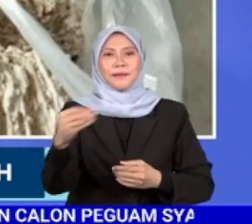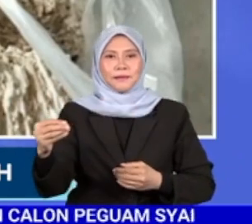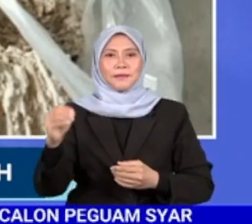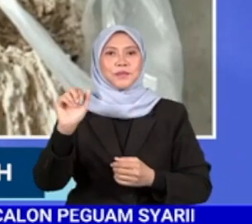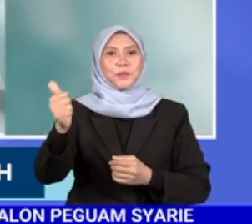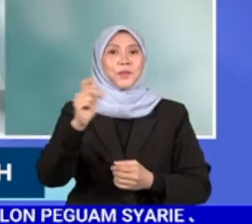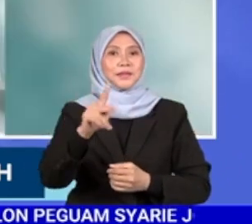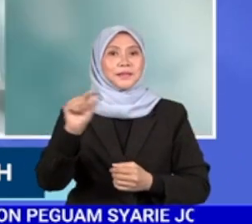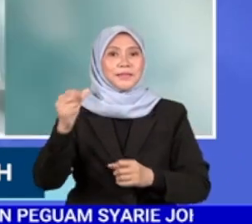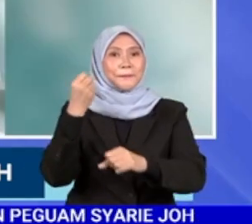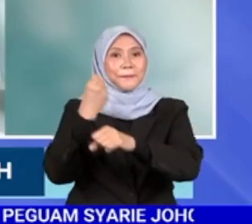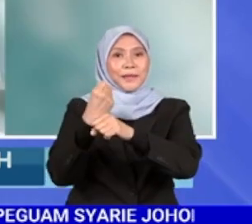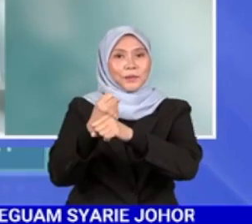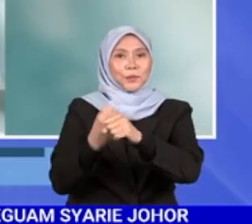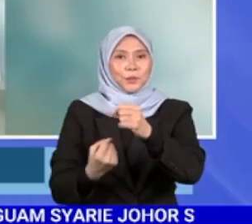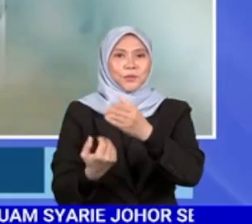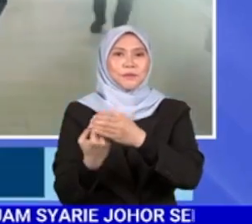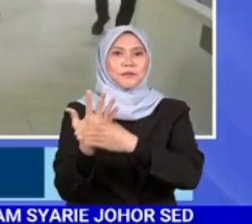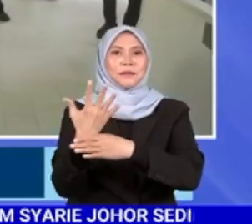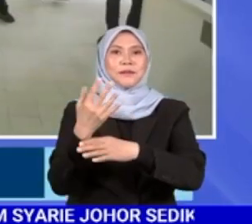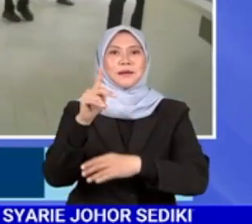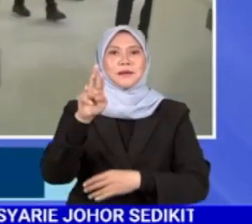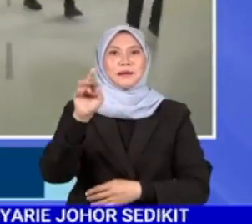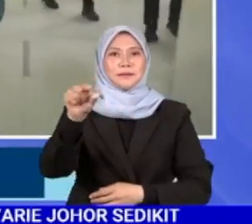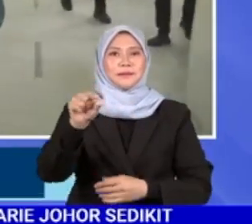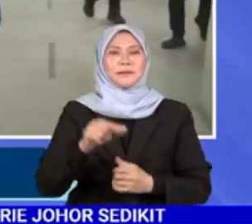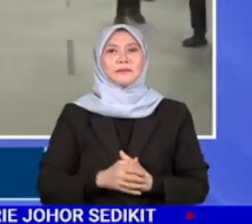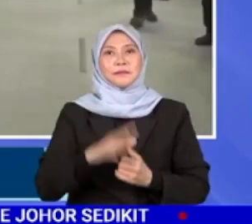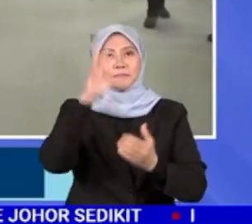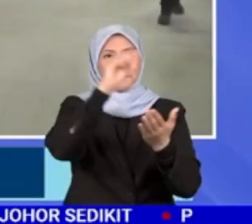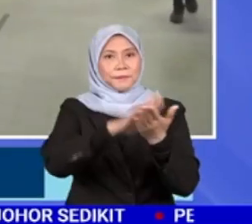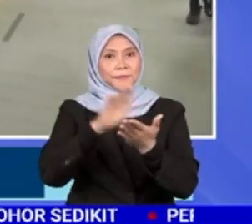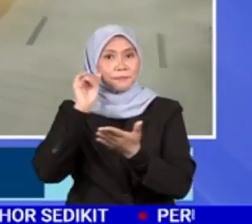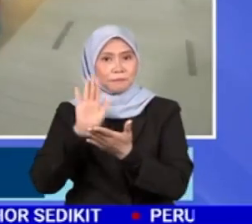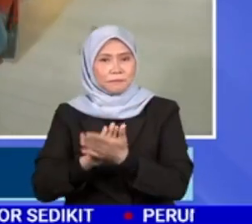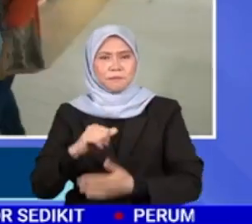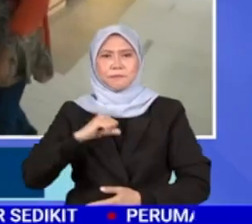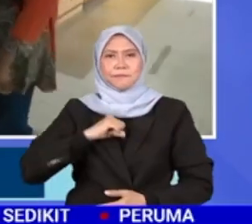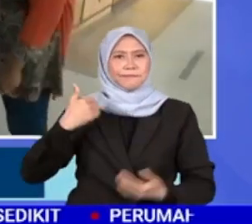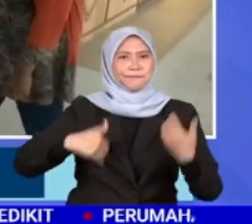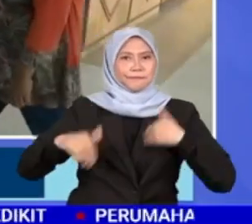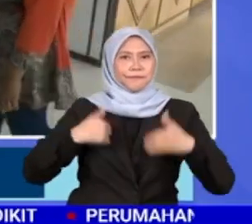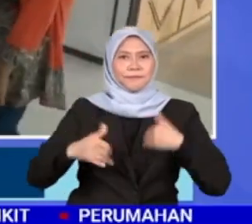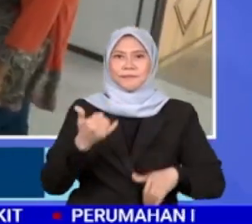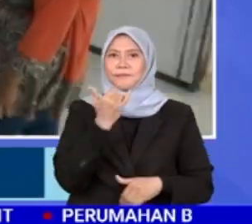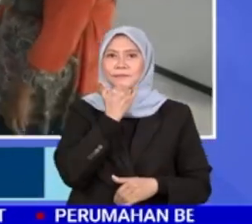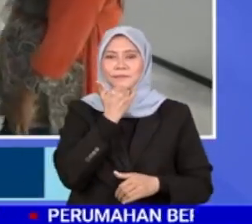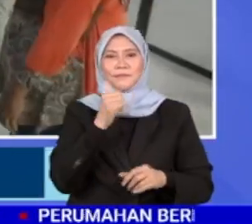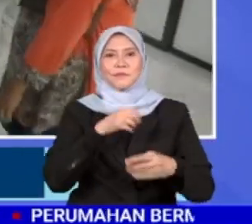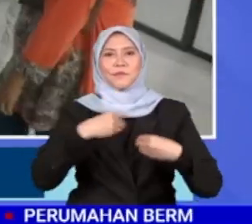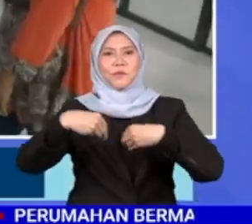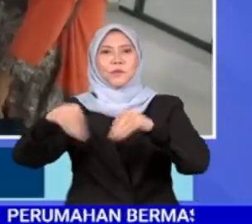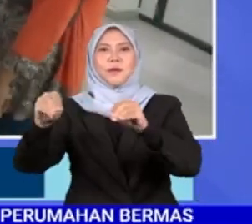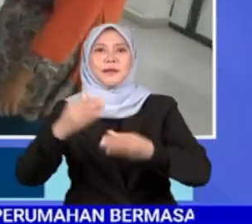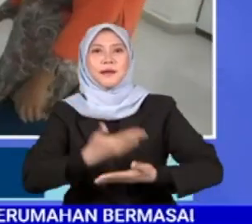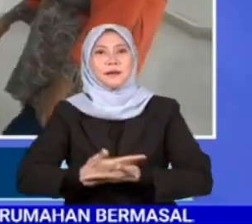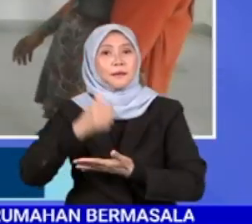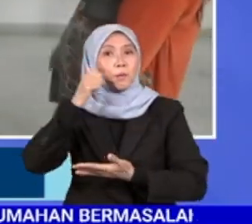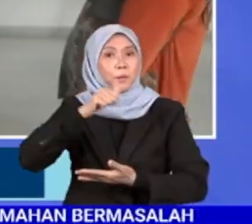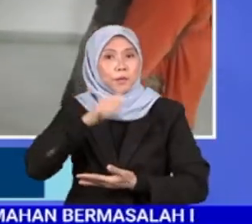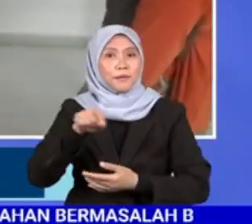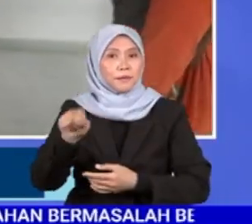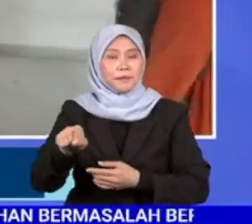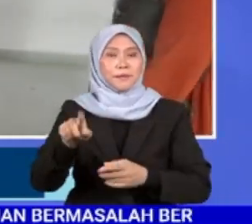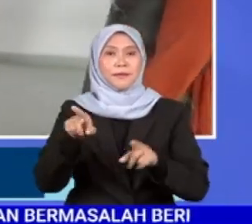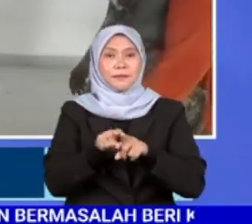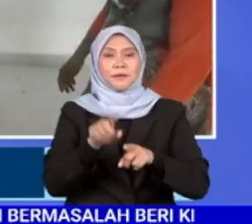10 kilogram batu karang. Ya, sepasang suami isteri mengaku tidak bersalah atas dakwaan memperdagangkan anak perempuan mereka